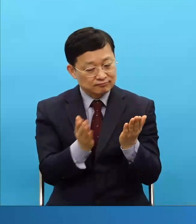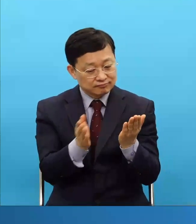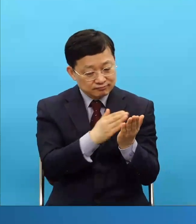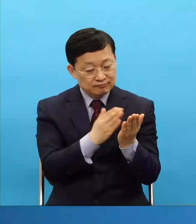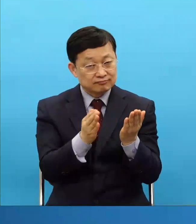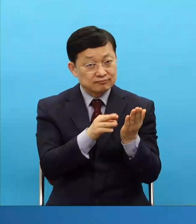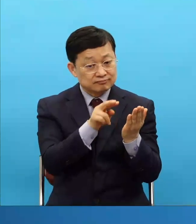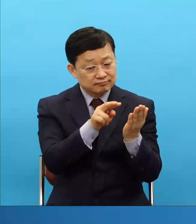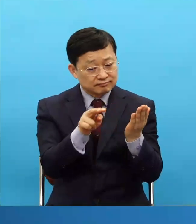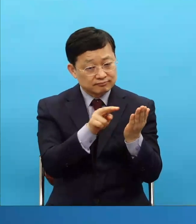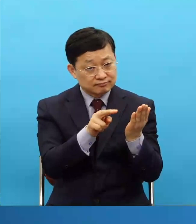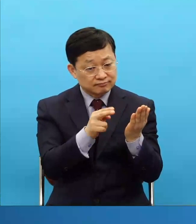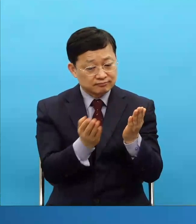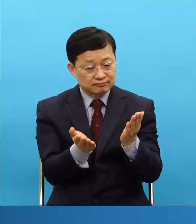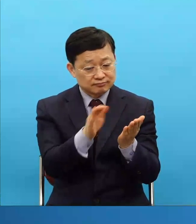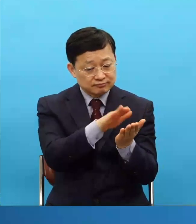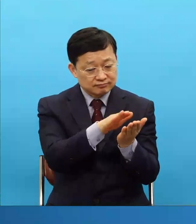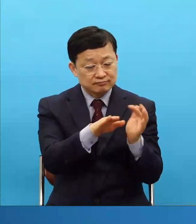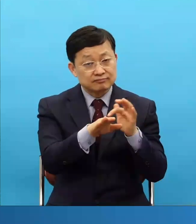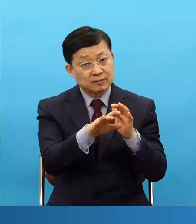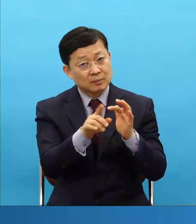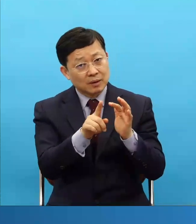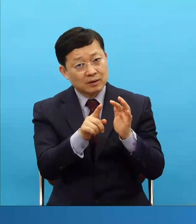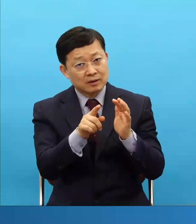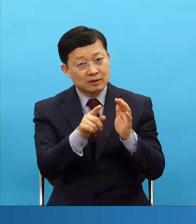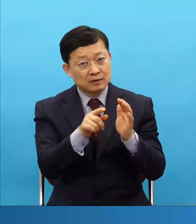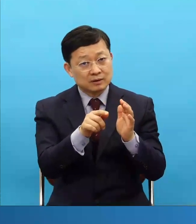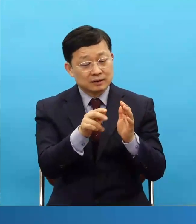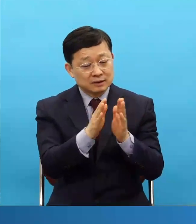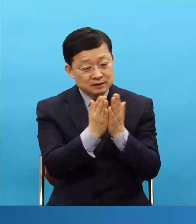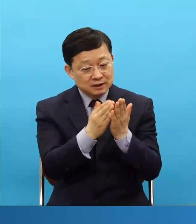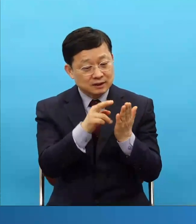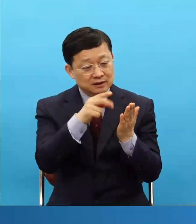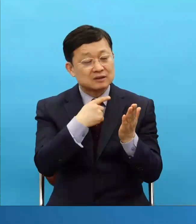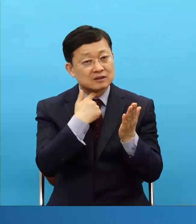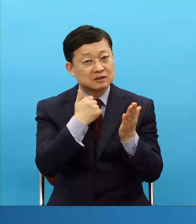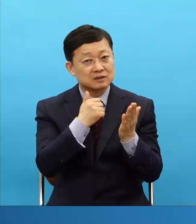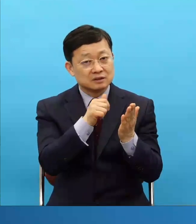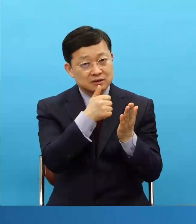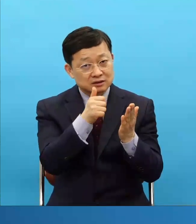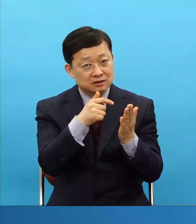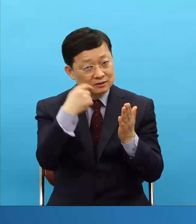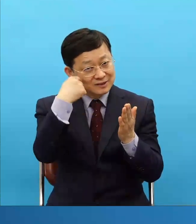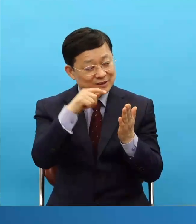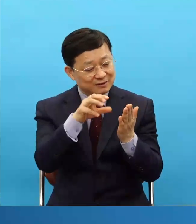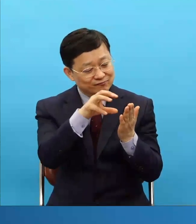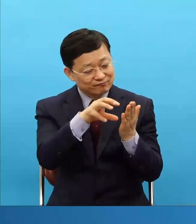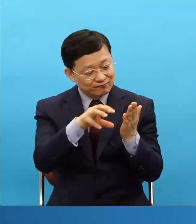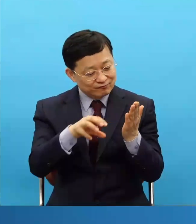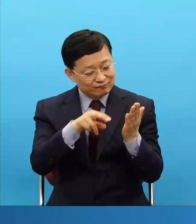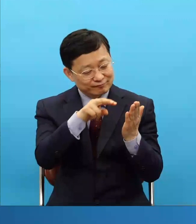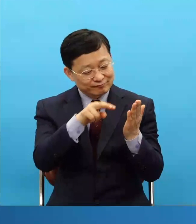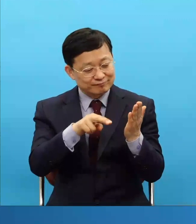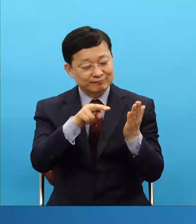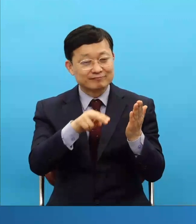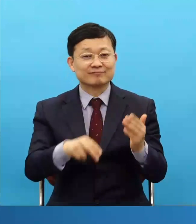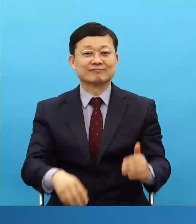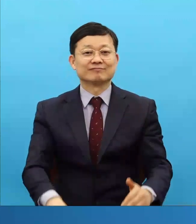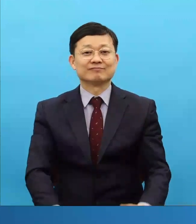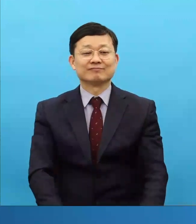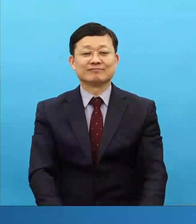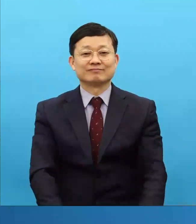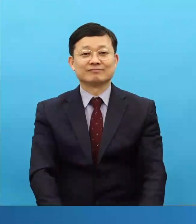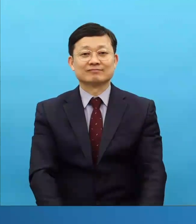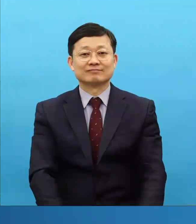이 뒷면을 넘겨보면 또 뭐 이 책을 읽었던 사람들의 소감도 있고 그렇다. And if you look at the back cover, there are these reviews by people who read